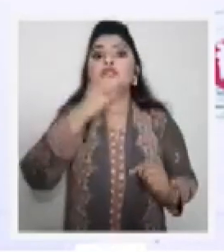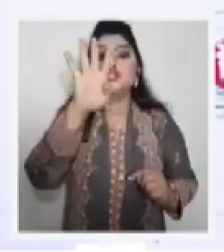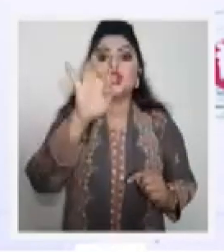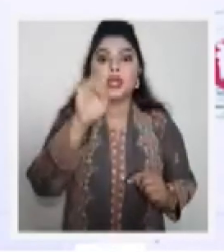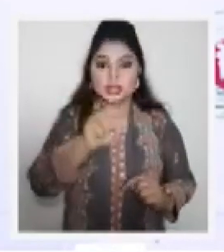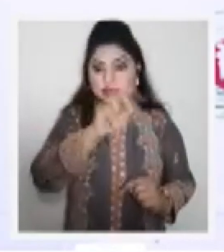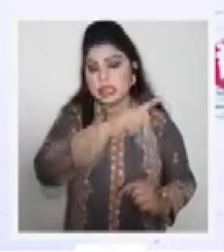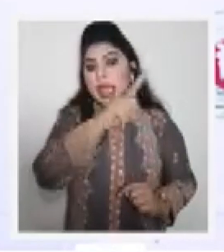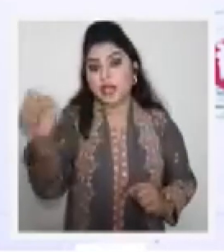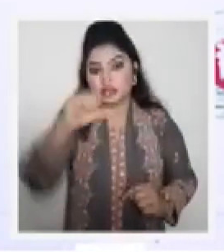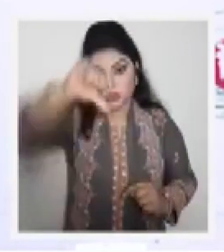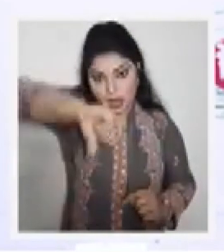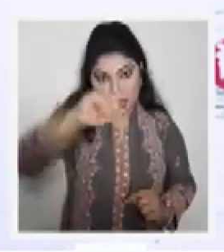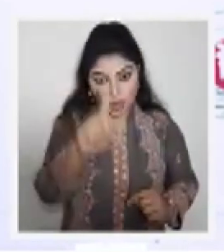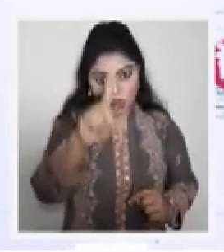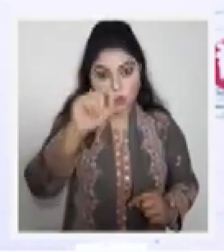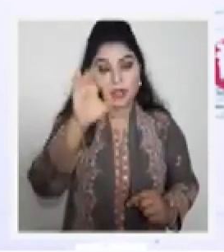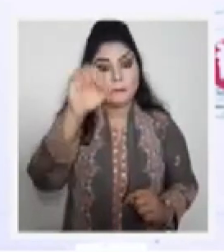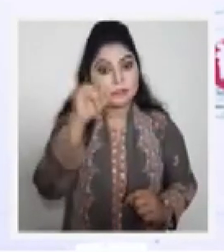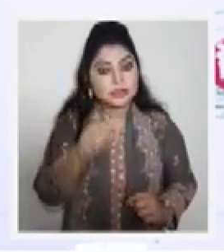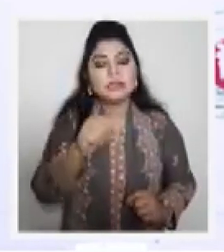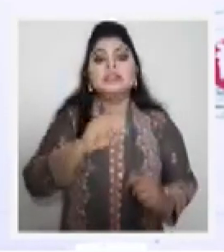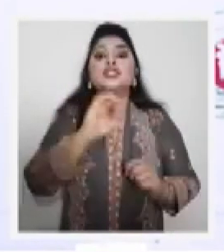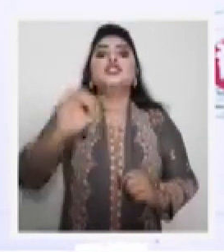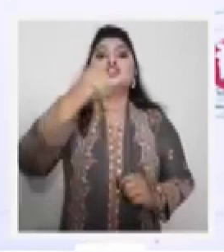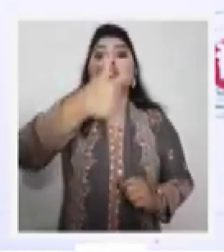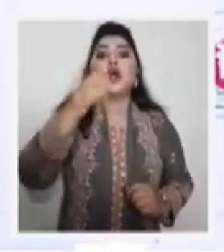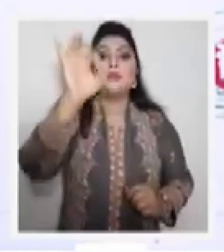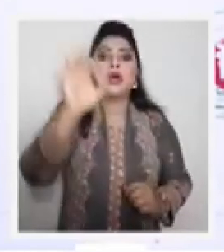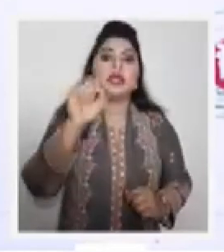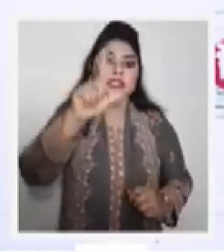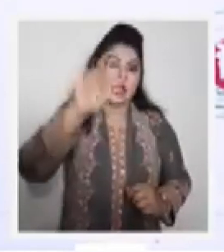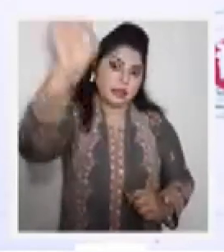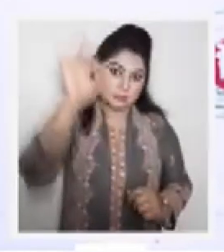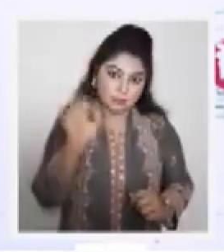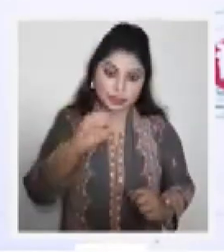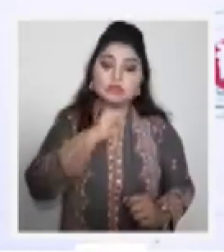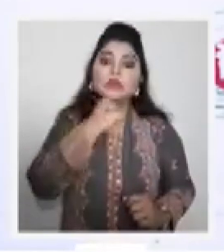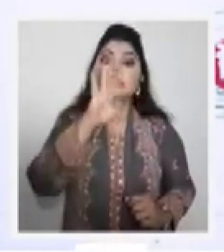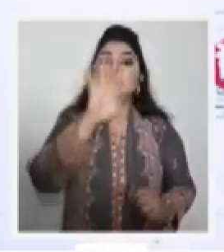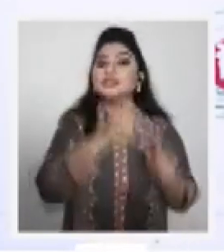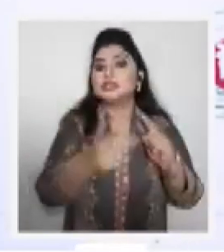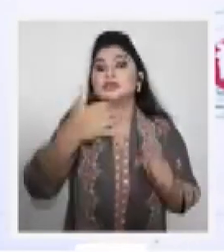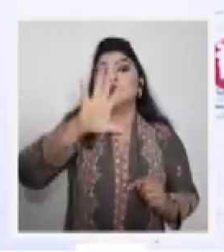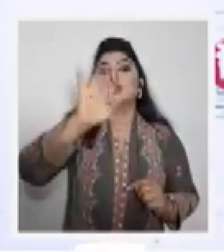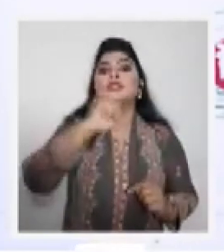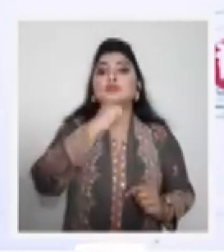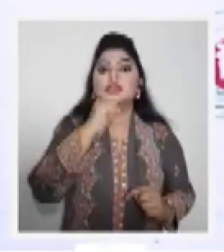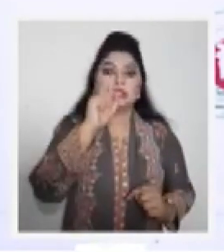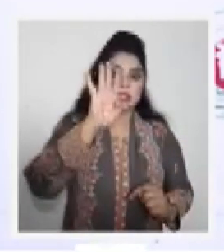1.06%, 21 থেকে 30 বছর 82 জন, 2.89%, 31 থেকে 40 বছর 191 জন,